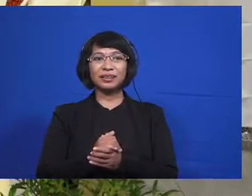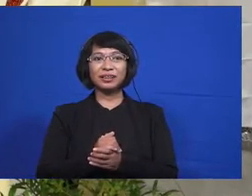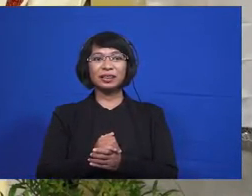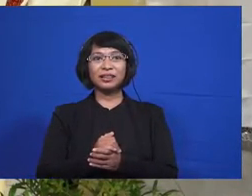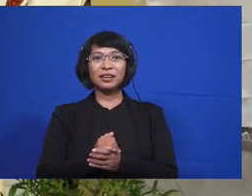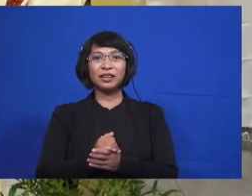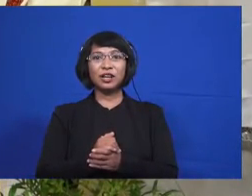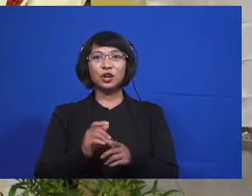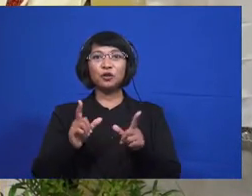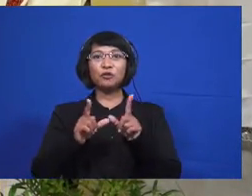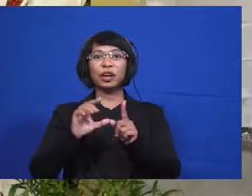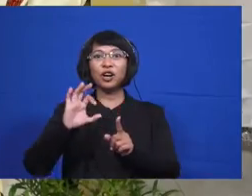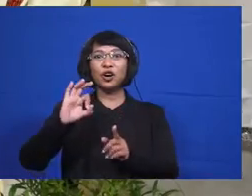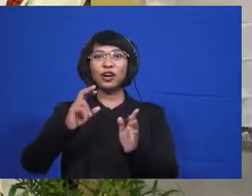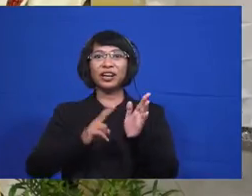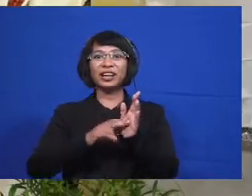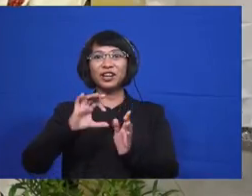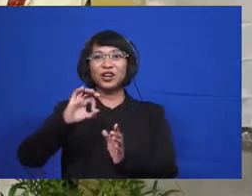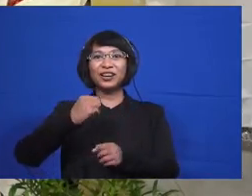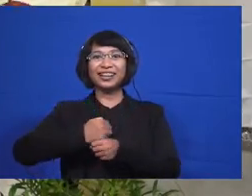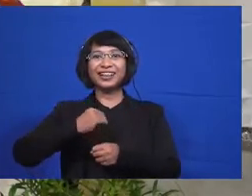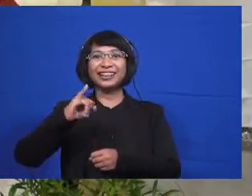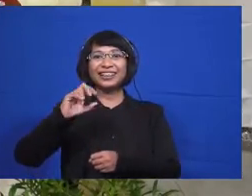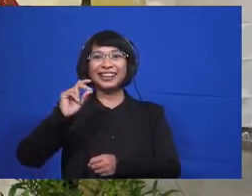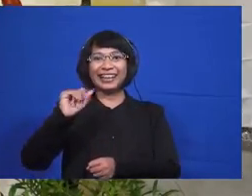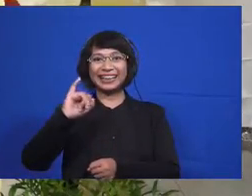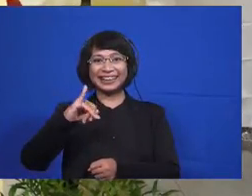Rasul Wonogiri.